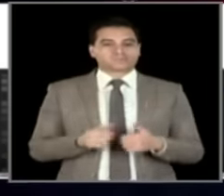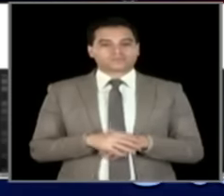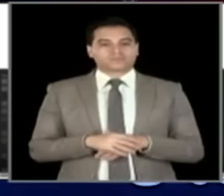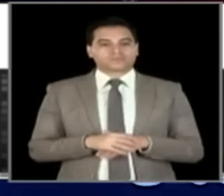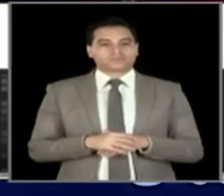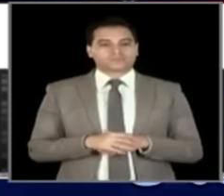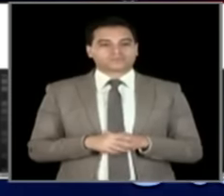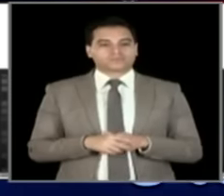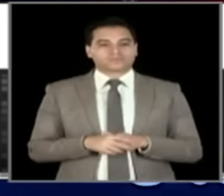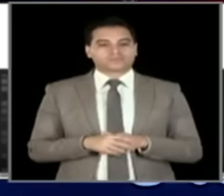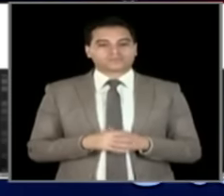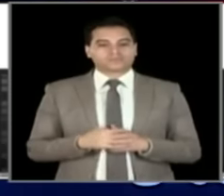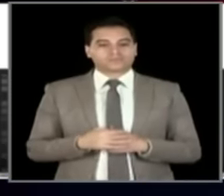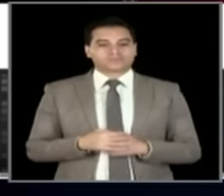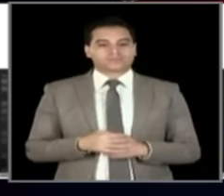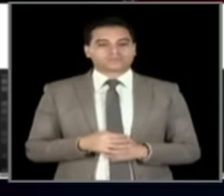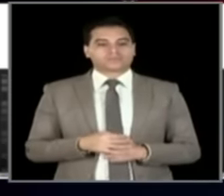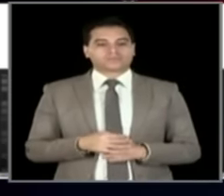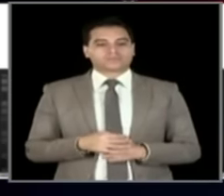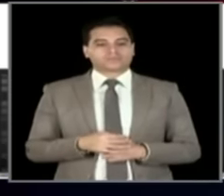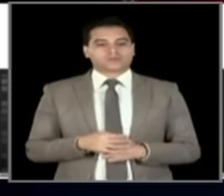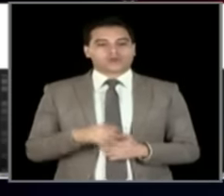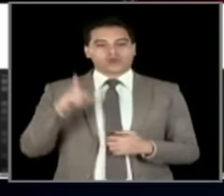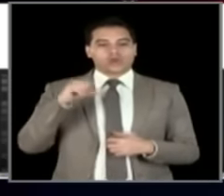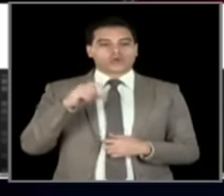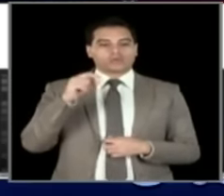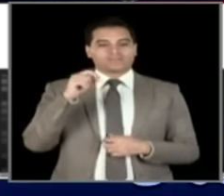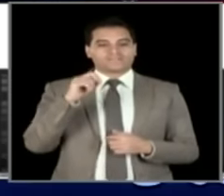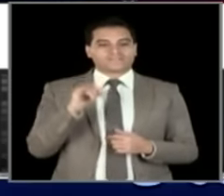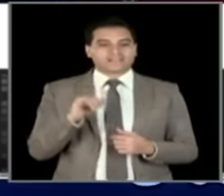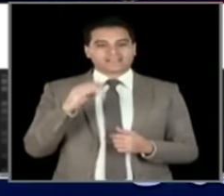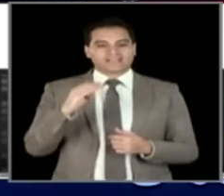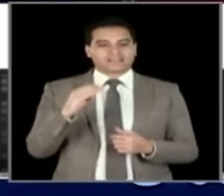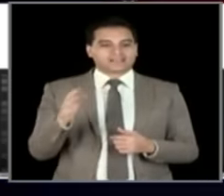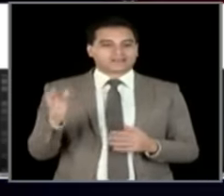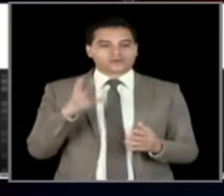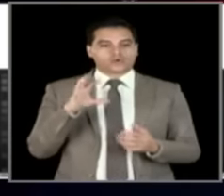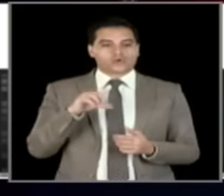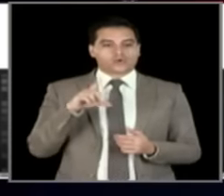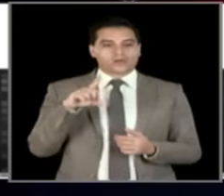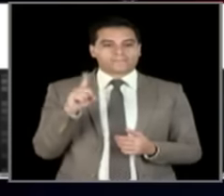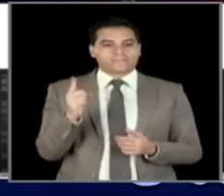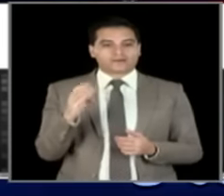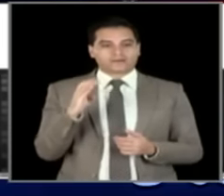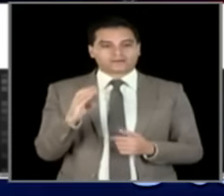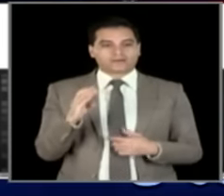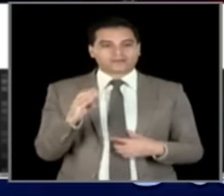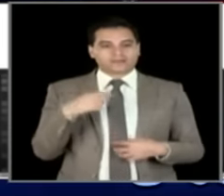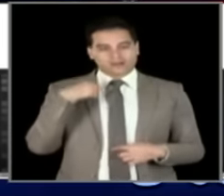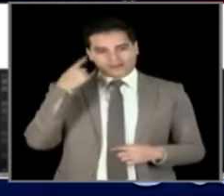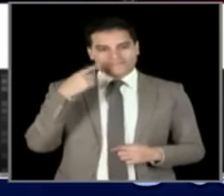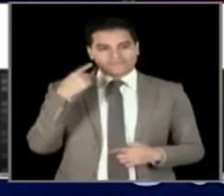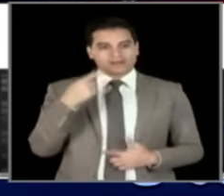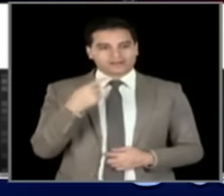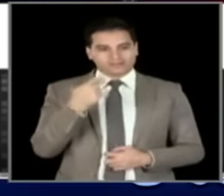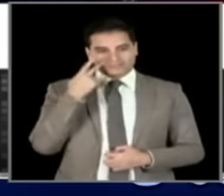فوسة. لودفيك هولبرغ، ربنا يستر. لودفيك هولبرغ ده فاكر الغلاف، أنا شفتها،